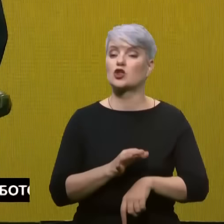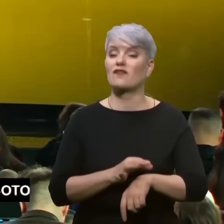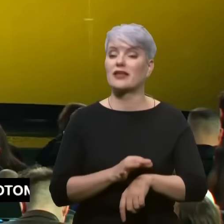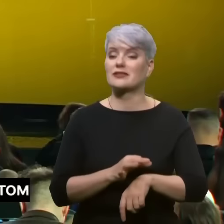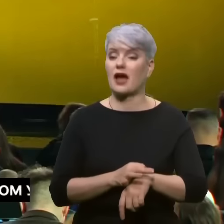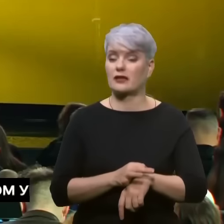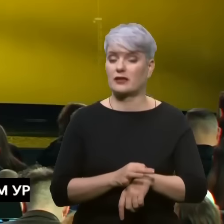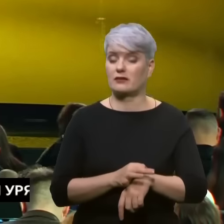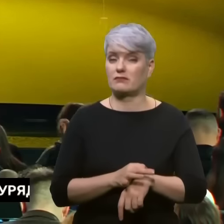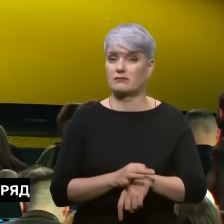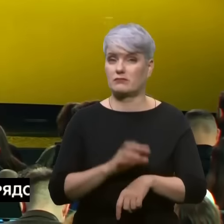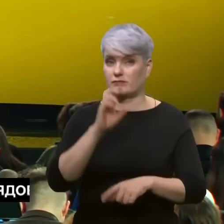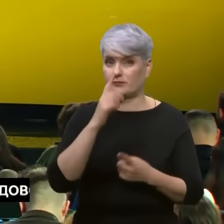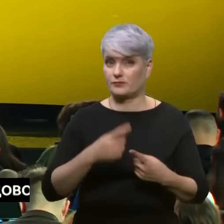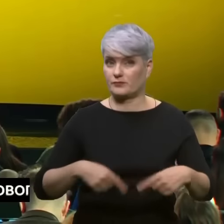рамках